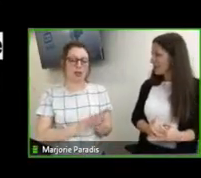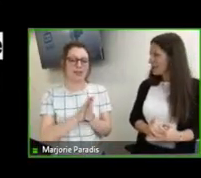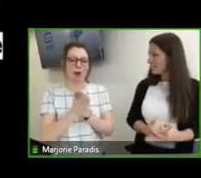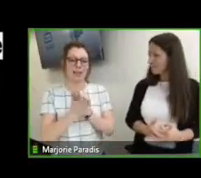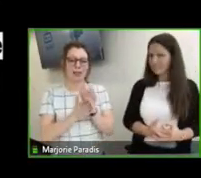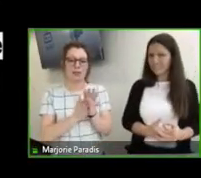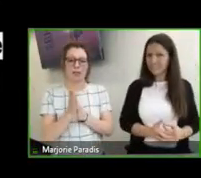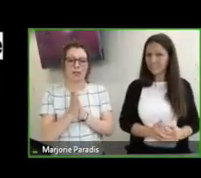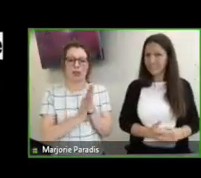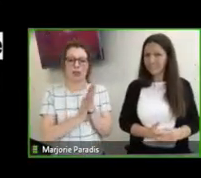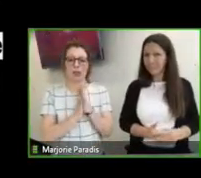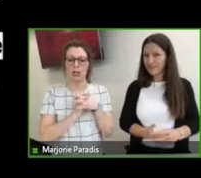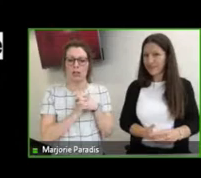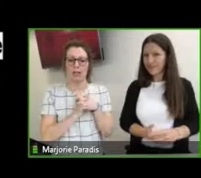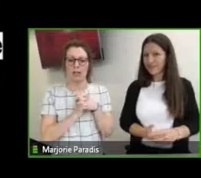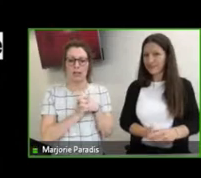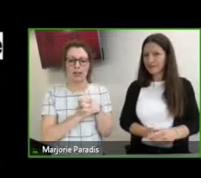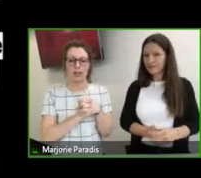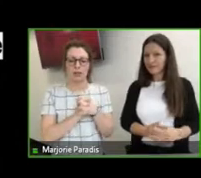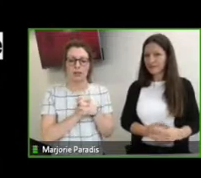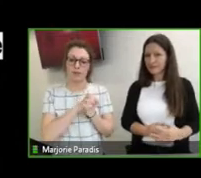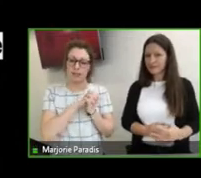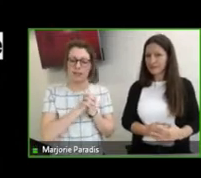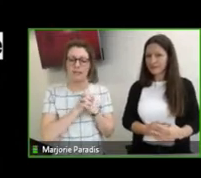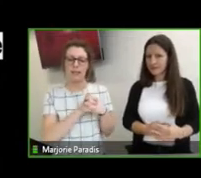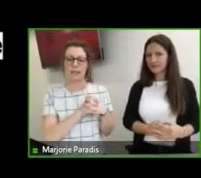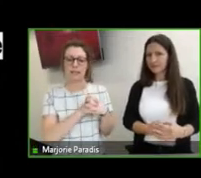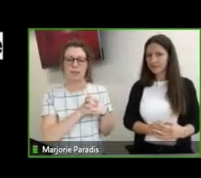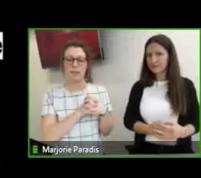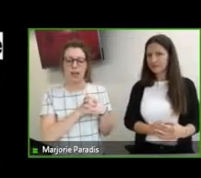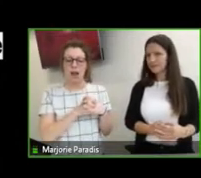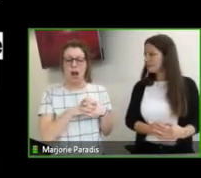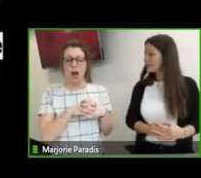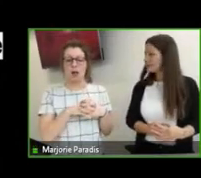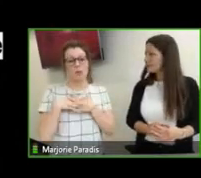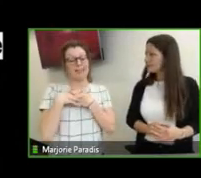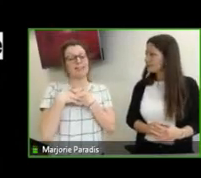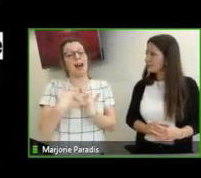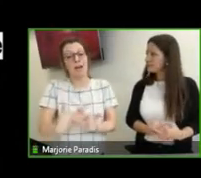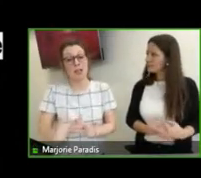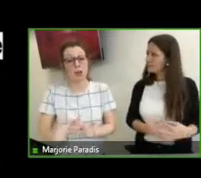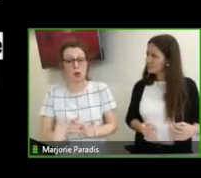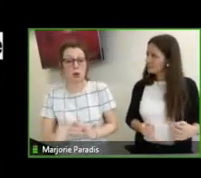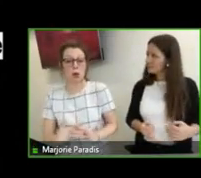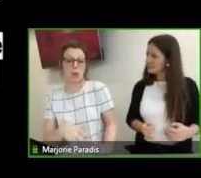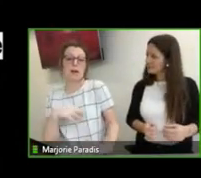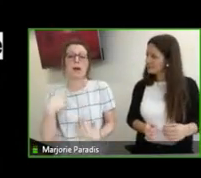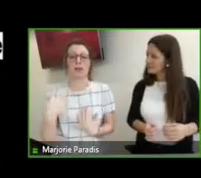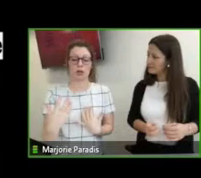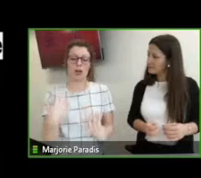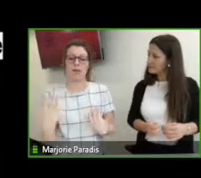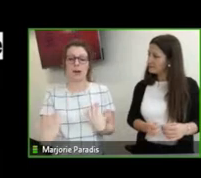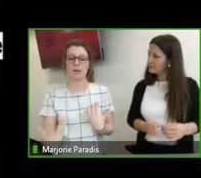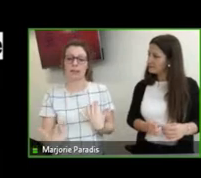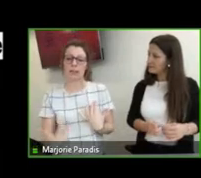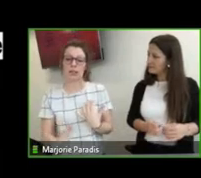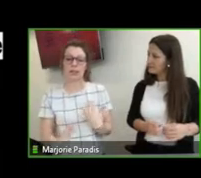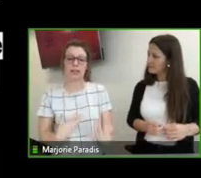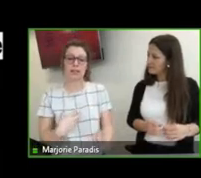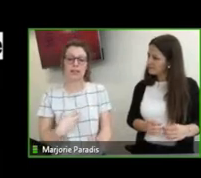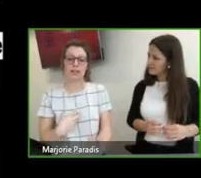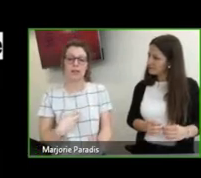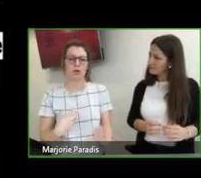le témoignage, finalement, d'un gars qui s'appelle Nicolas Garneau de l'Université Laval, ici à Québec. Lui, il travaille sur le lien qui a à faire entre